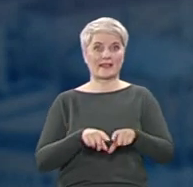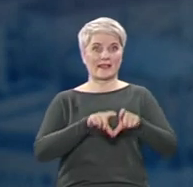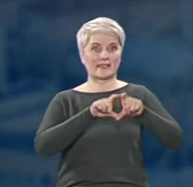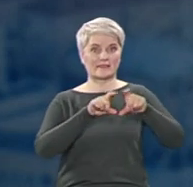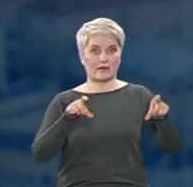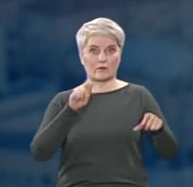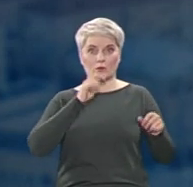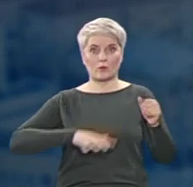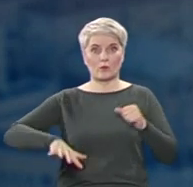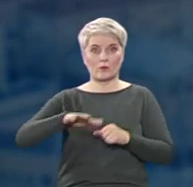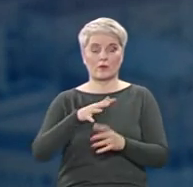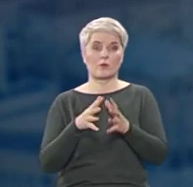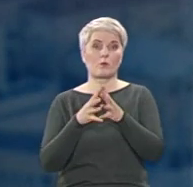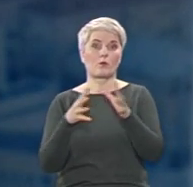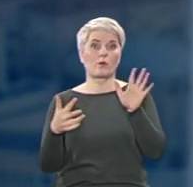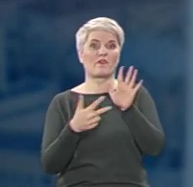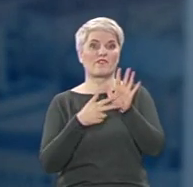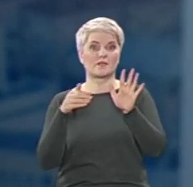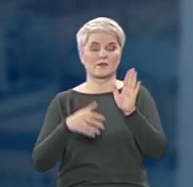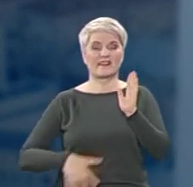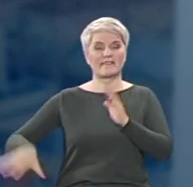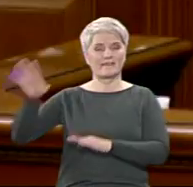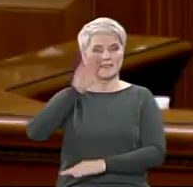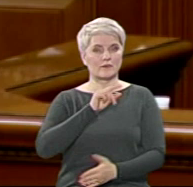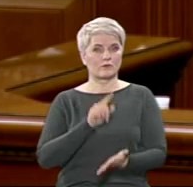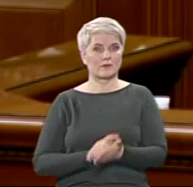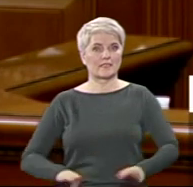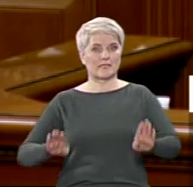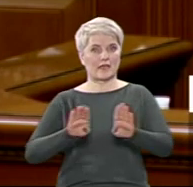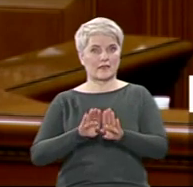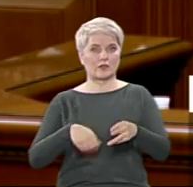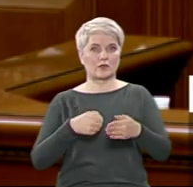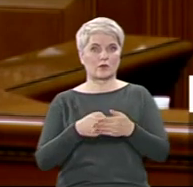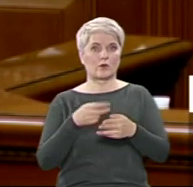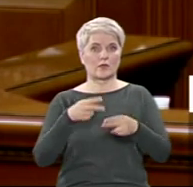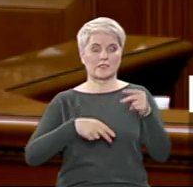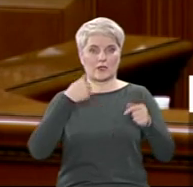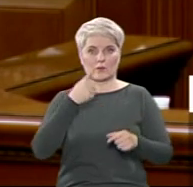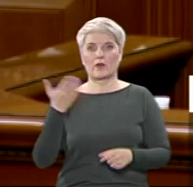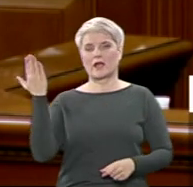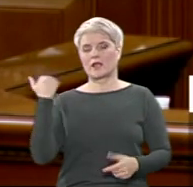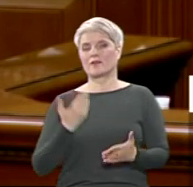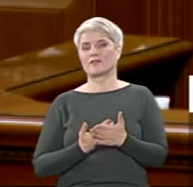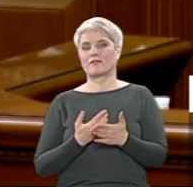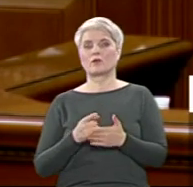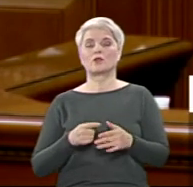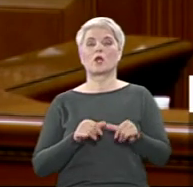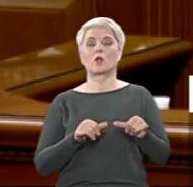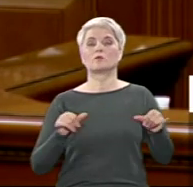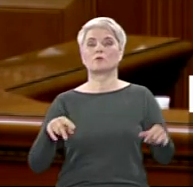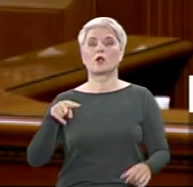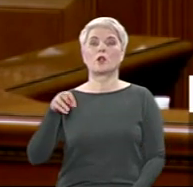8 тисяч. Усі планують закрити до кінця року. Вони раніше вдавали, що вони розповсюджувачі